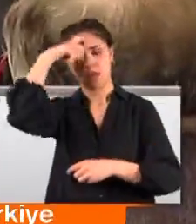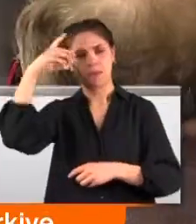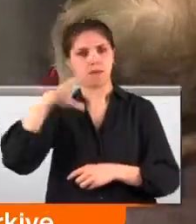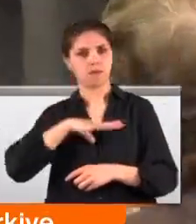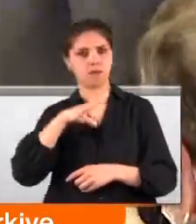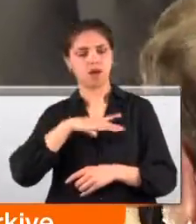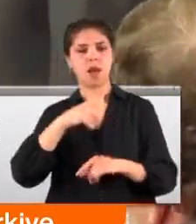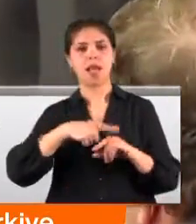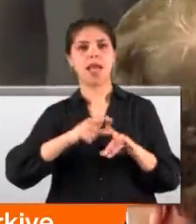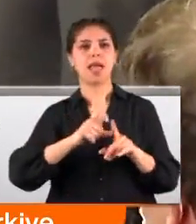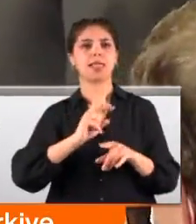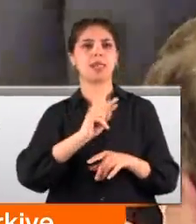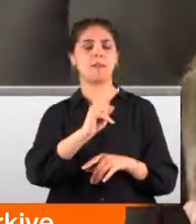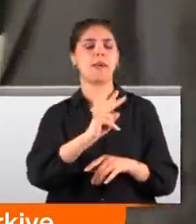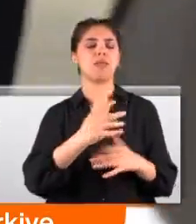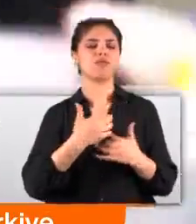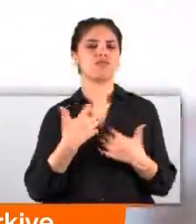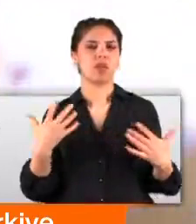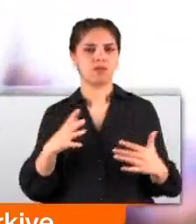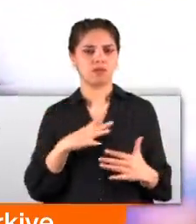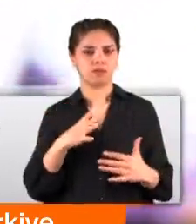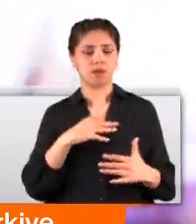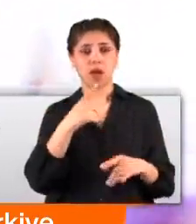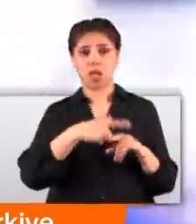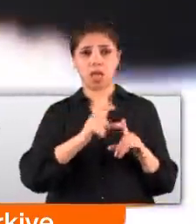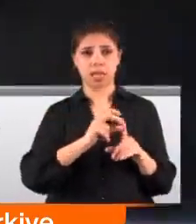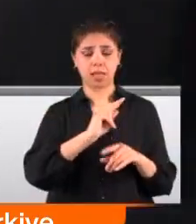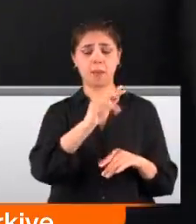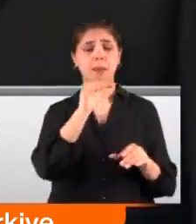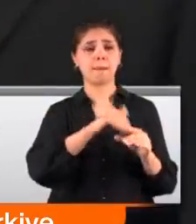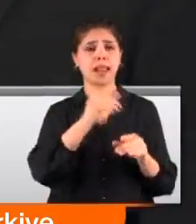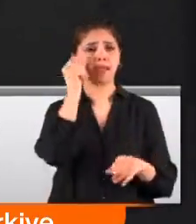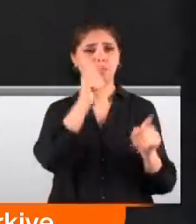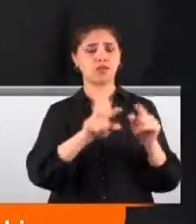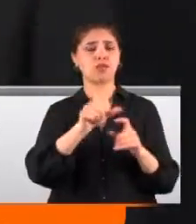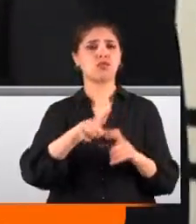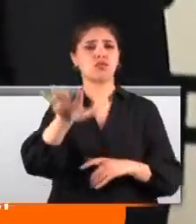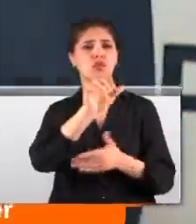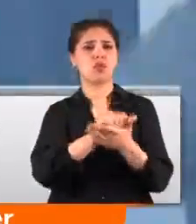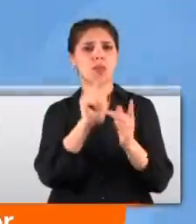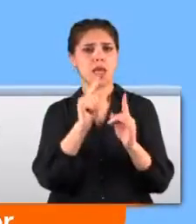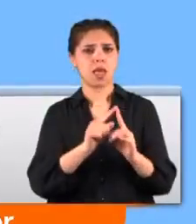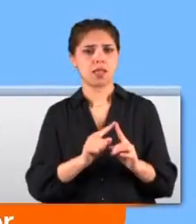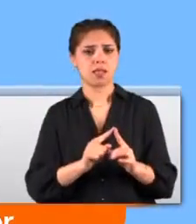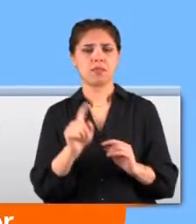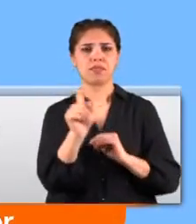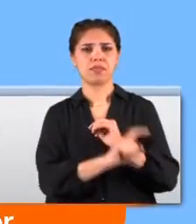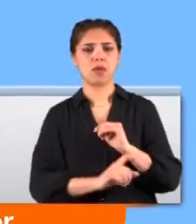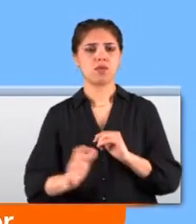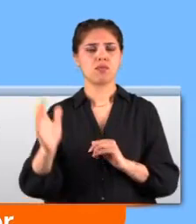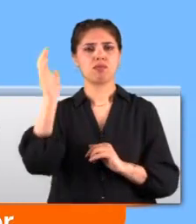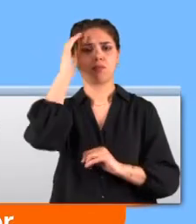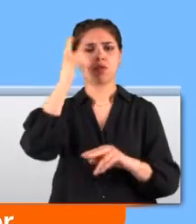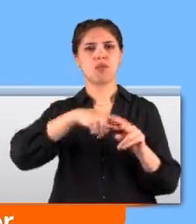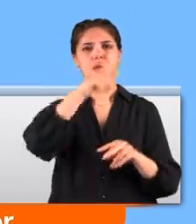sessizlik HDP'yi daha da cesaretlendirdi. Gaza alan HDP'li milletvekilleri sosyal medya hesaplarından terörist başı